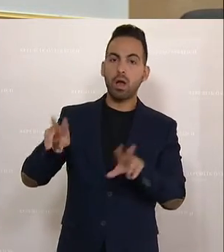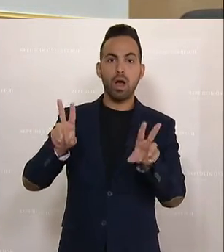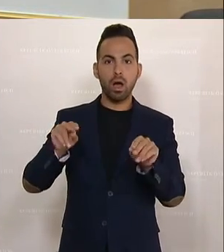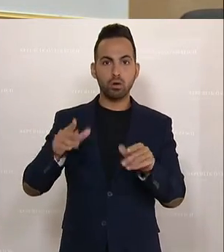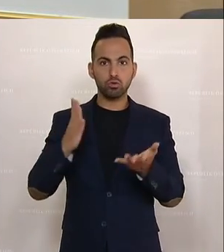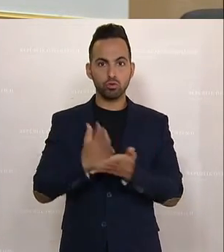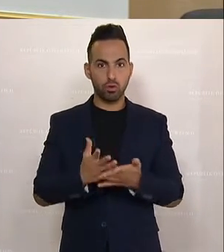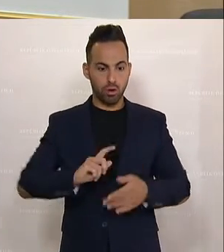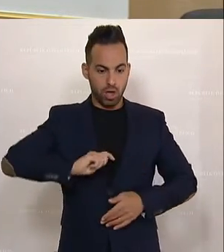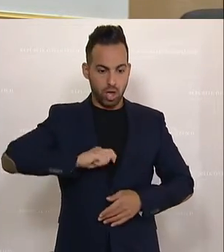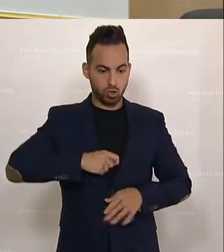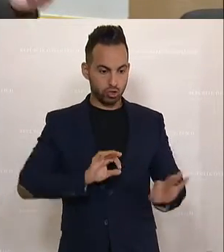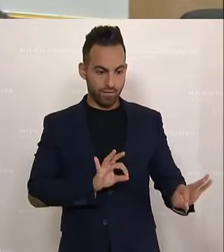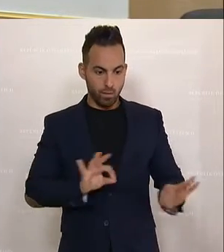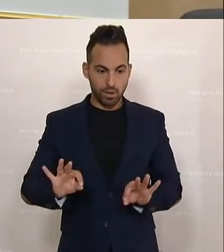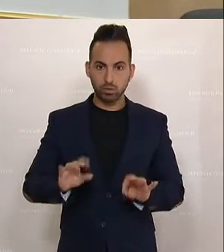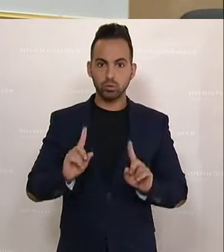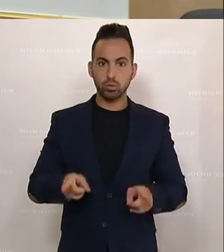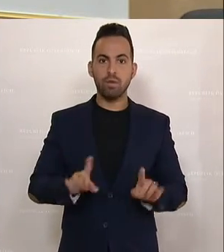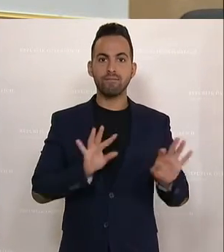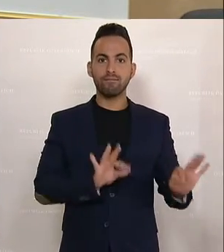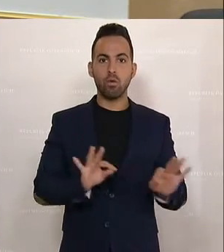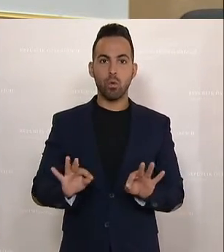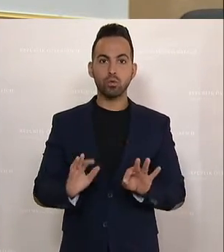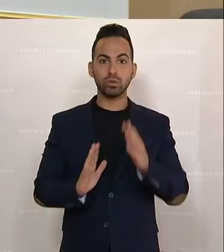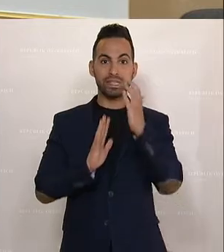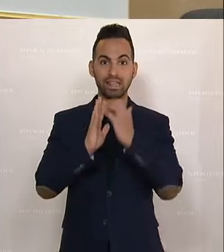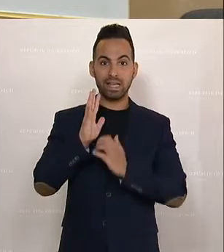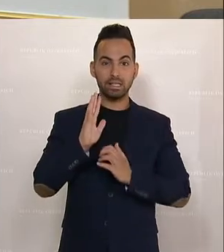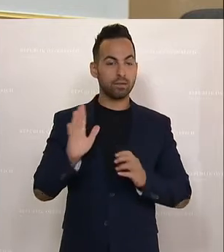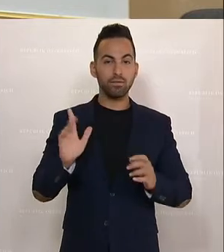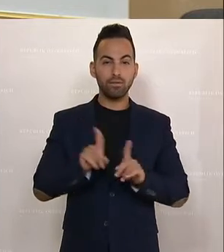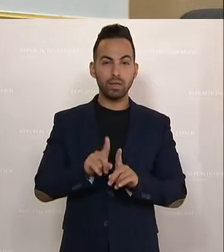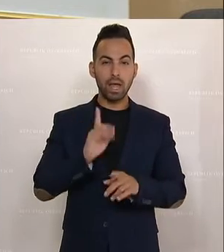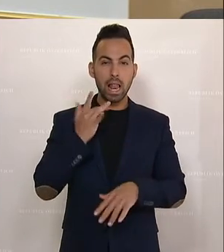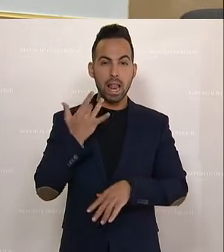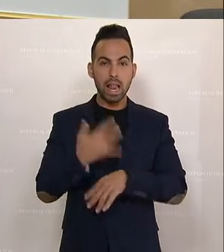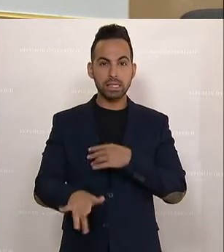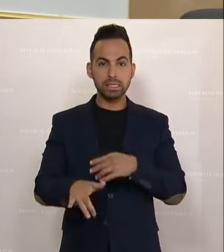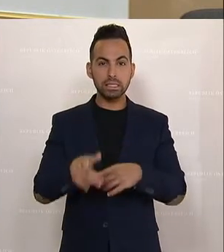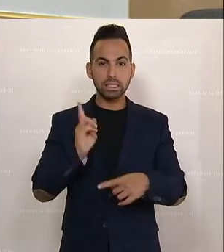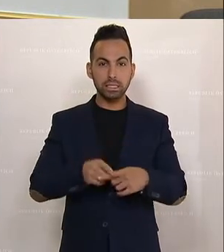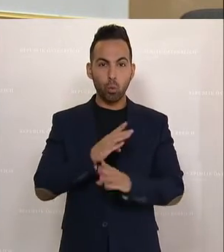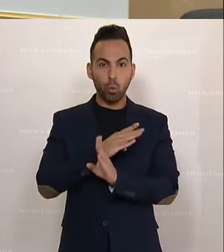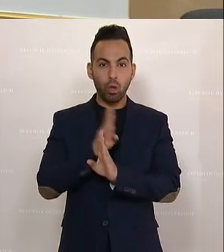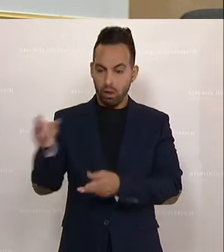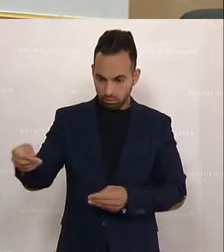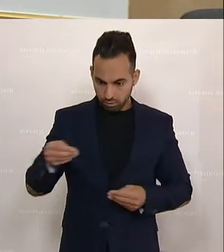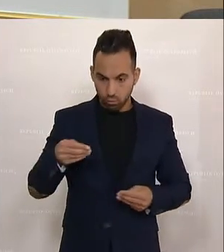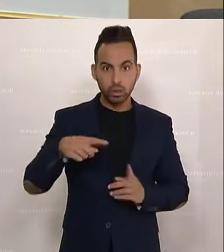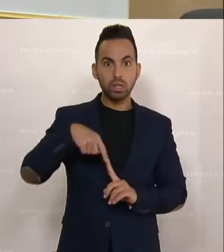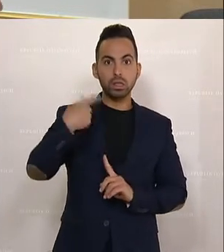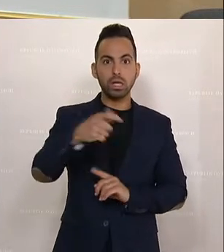sich schon darauf einstellen sollen, den Verordnungstext erst in letzter Sekunde bekommen und dann in der Woche darauf,